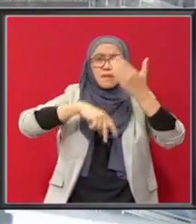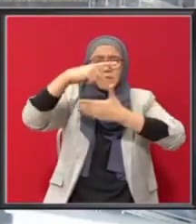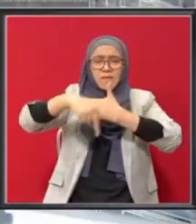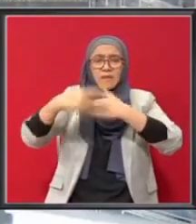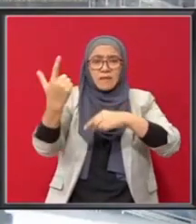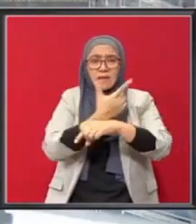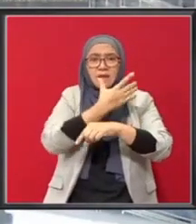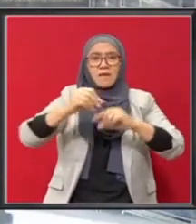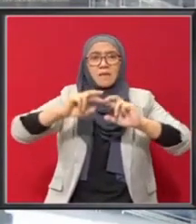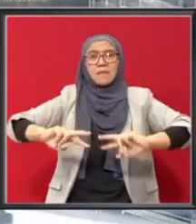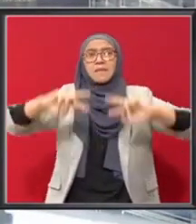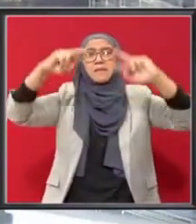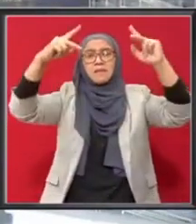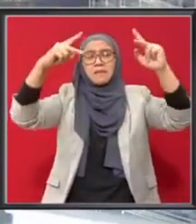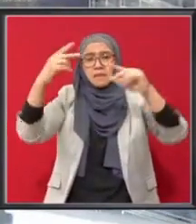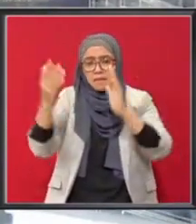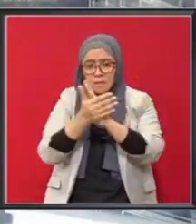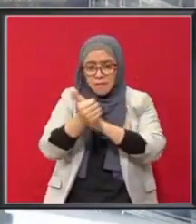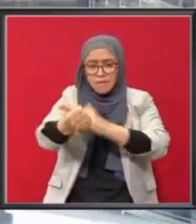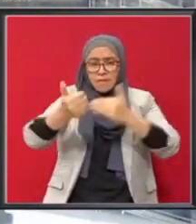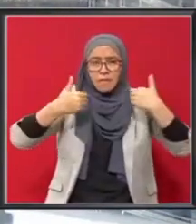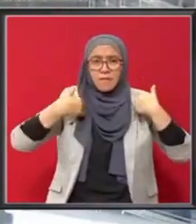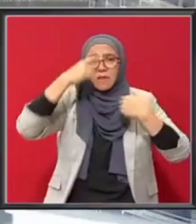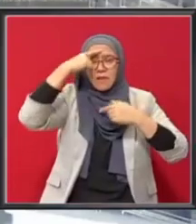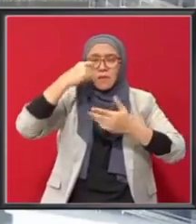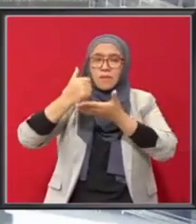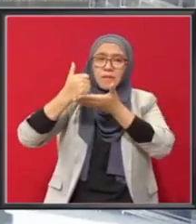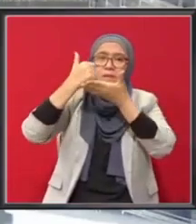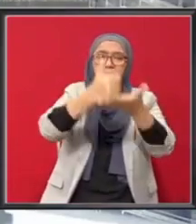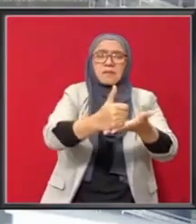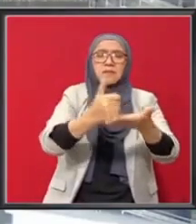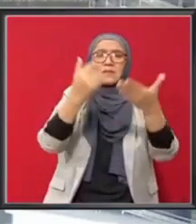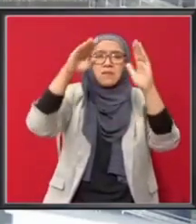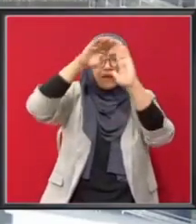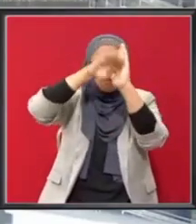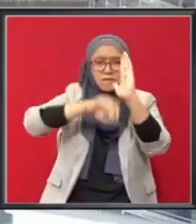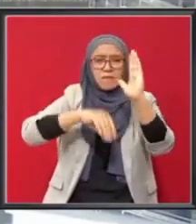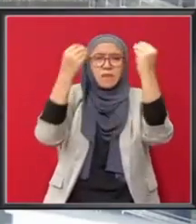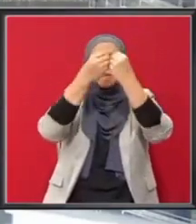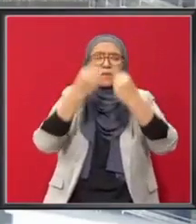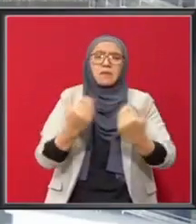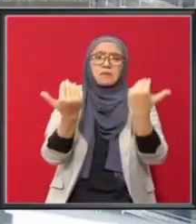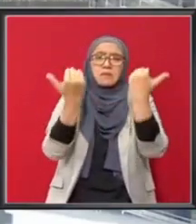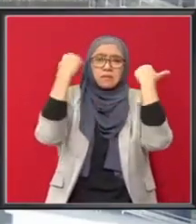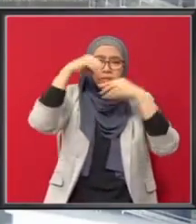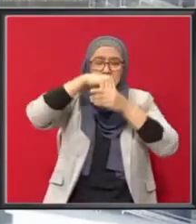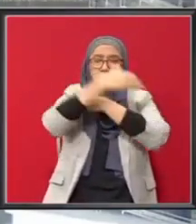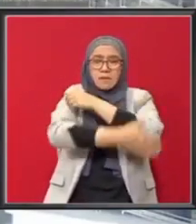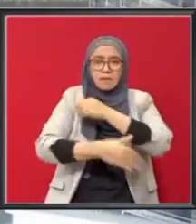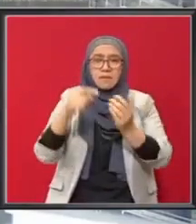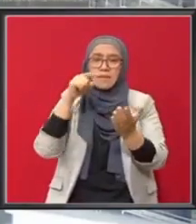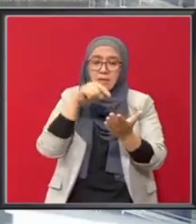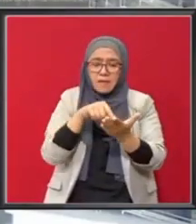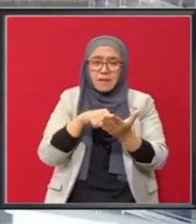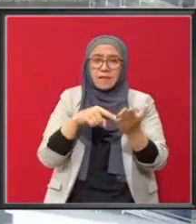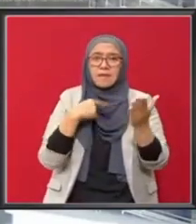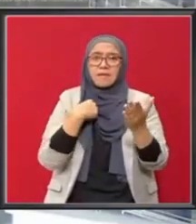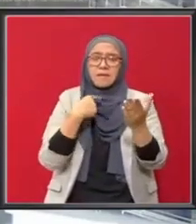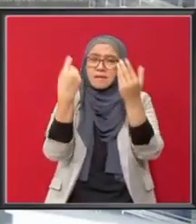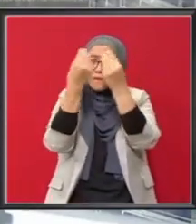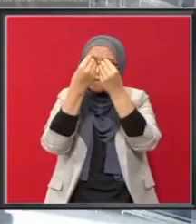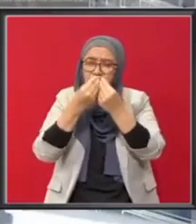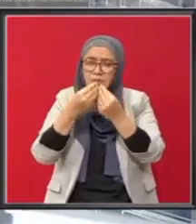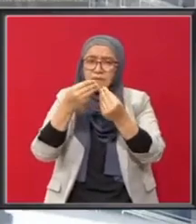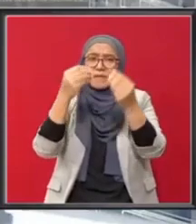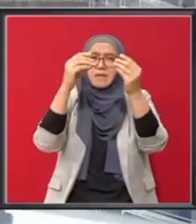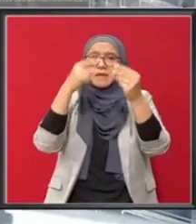Kemayoran sedia ada sekaligus mampu membantu kan kada pengangguran di negara ini ini adalah yang kita mukodi segi angka-angka yang kita dapat kepada